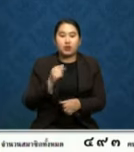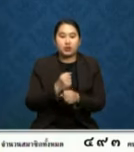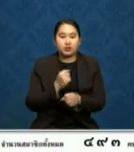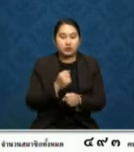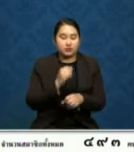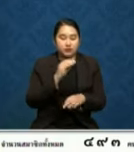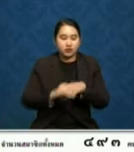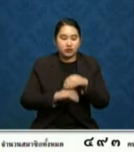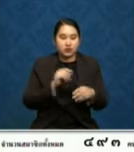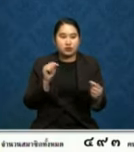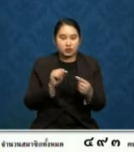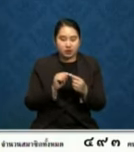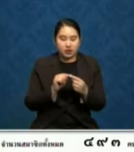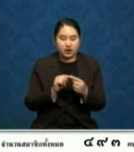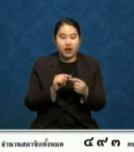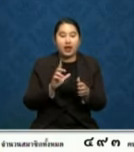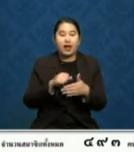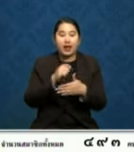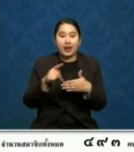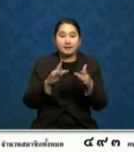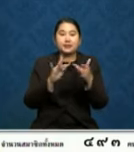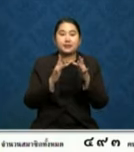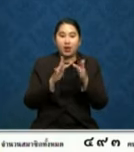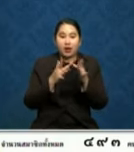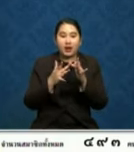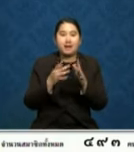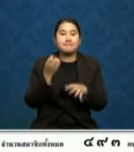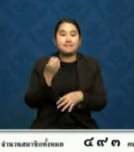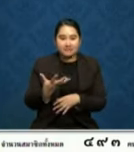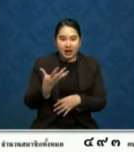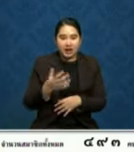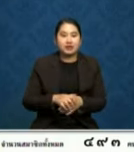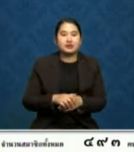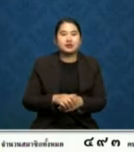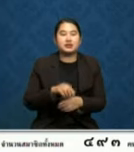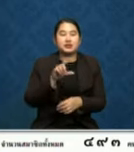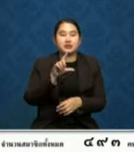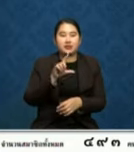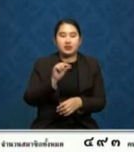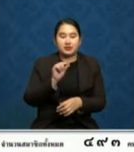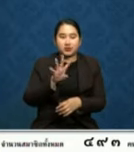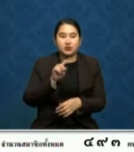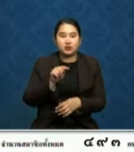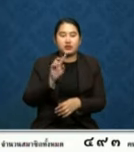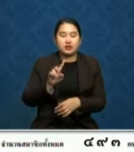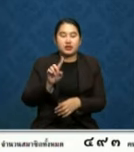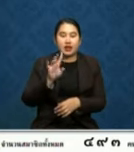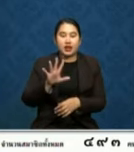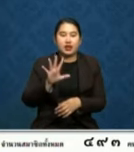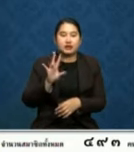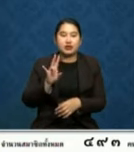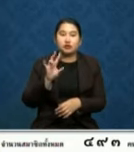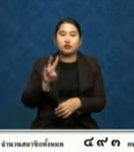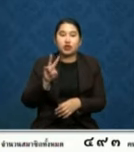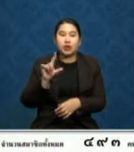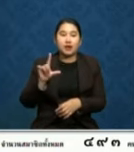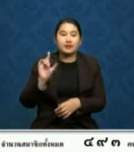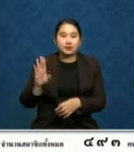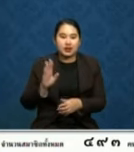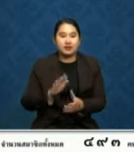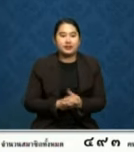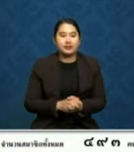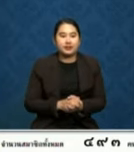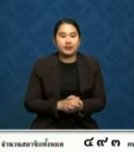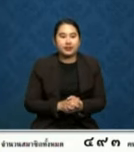เรื่องของแพลตฟอร์มออนไลน์เนี่ยมากถึง24.15 72ล้านบาทไปแล้วค่ะท่านประธานใน